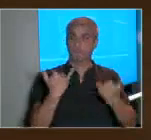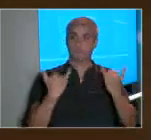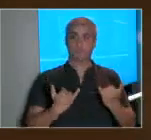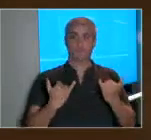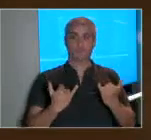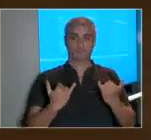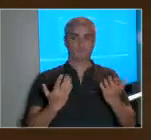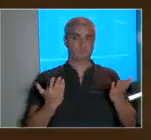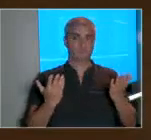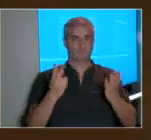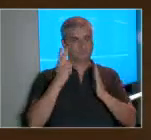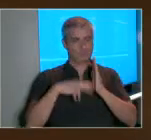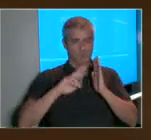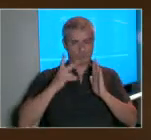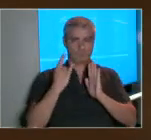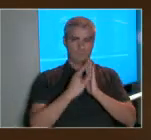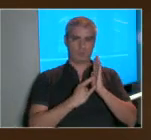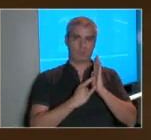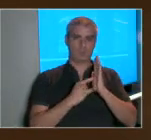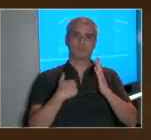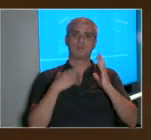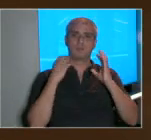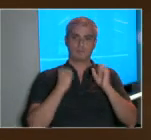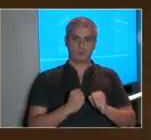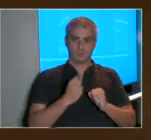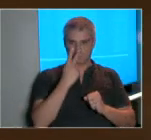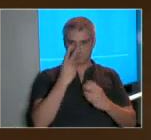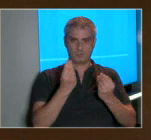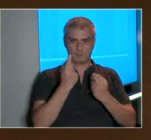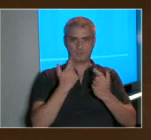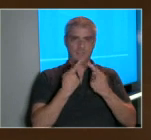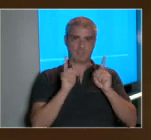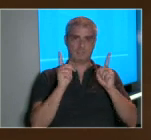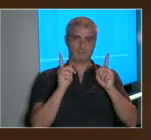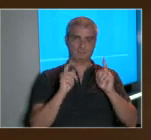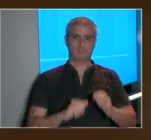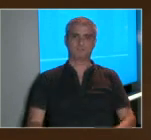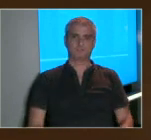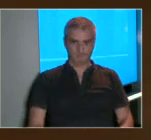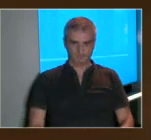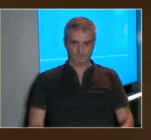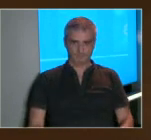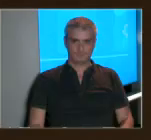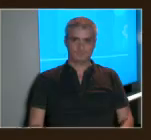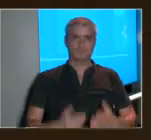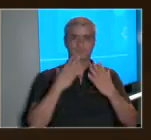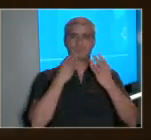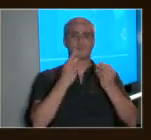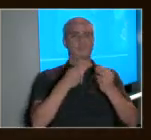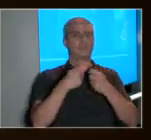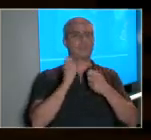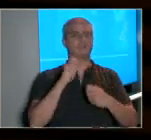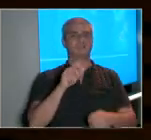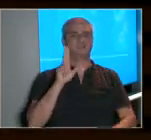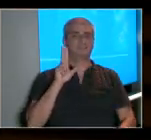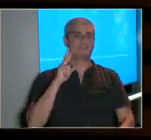ועכשיו, תקראו שוב את החוק. אני משוכנע שתראו את הדברים קצת אחרת. תודה רבה. תודה רבה לחבר הכנסת